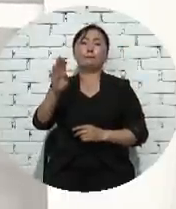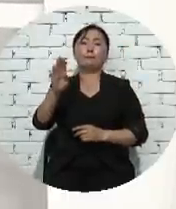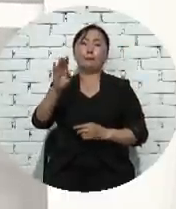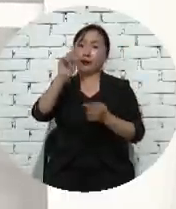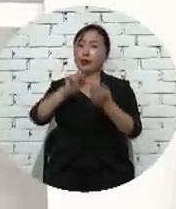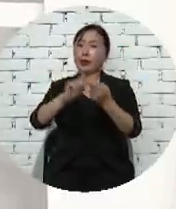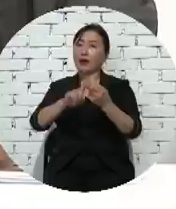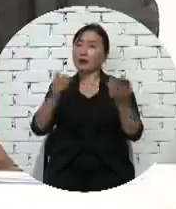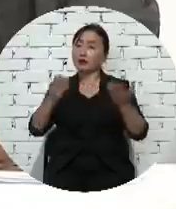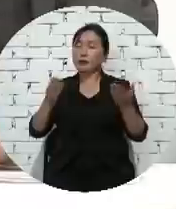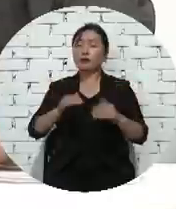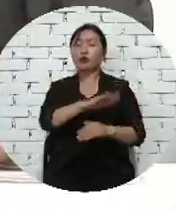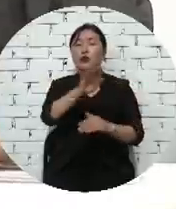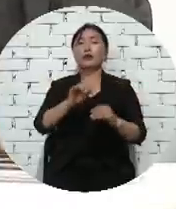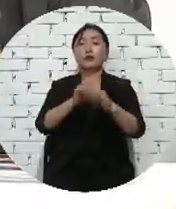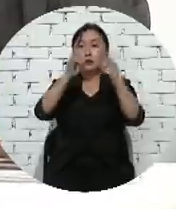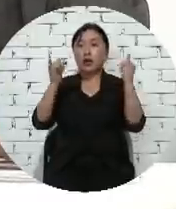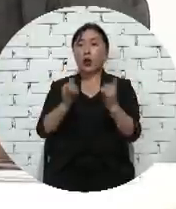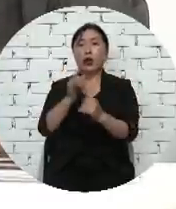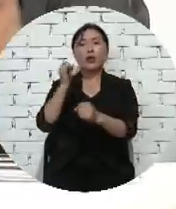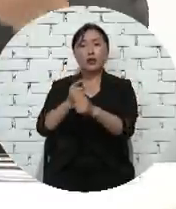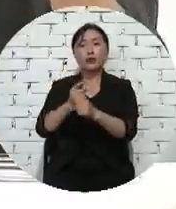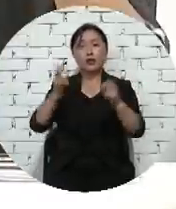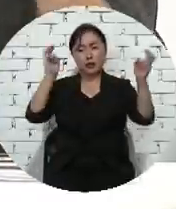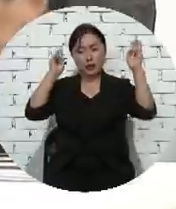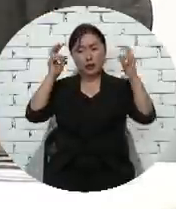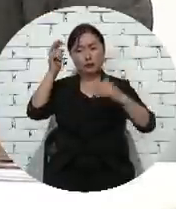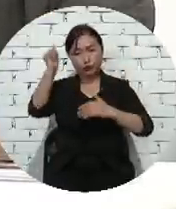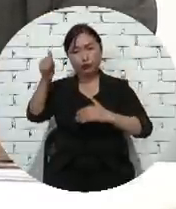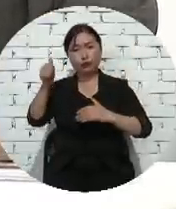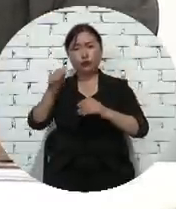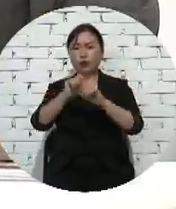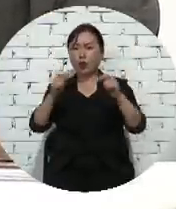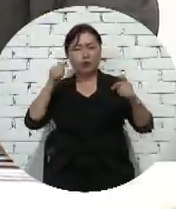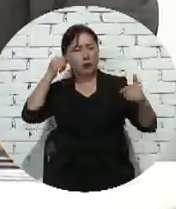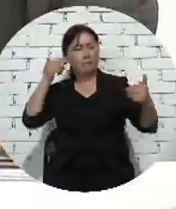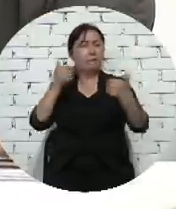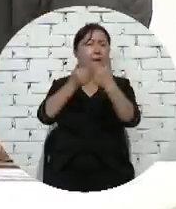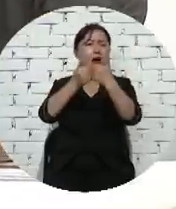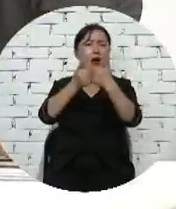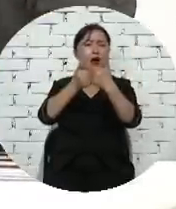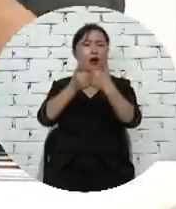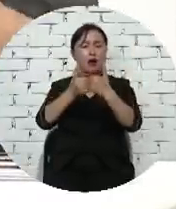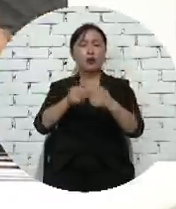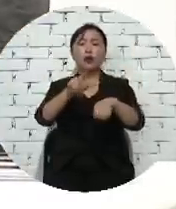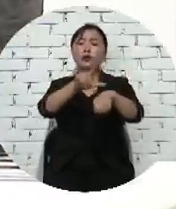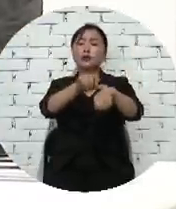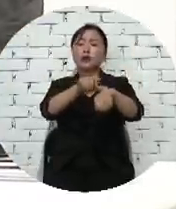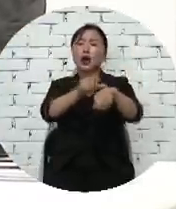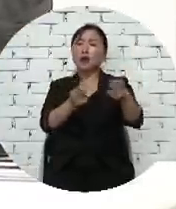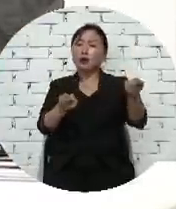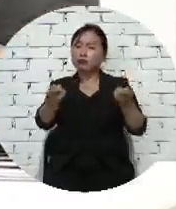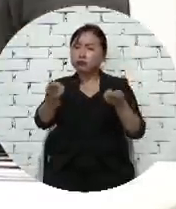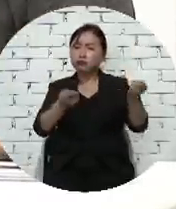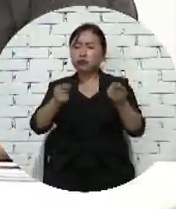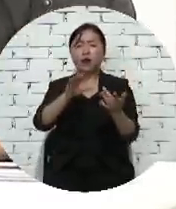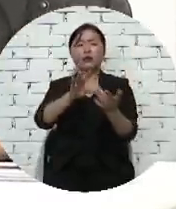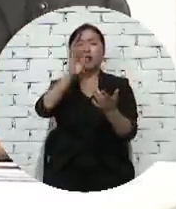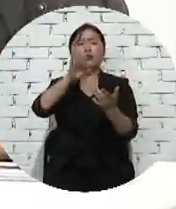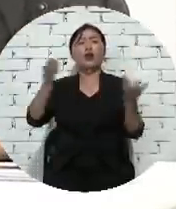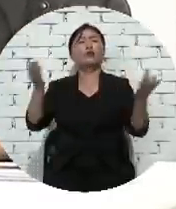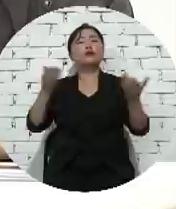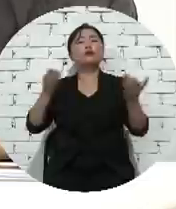뭐냐면은 우리 사회에 이미 그쪽 기업주들이 막 반발을 해가지고 탄력근무제라든지 선택근무제 같은 것들이 네. 도입돼